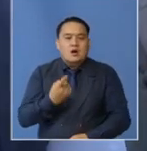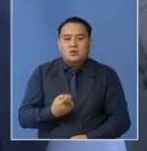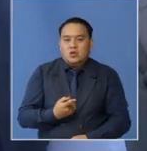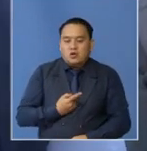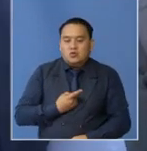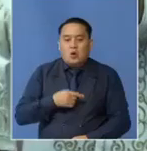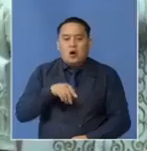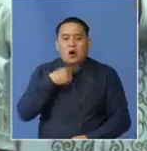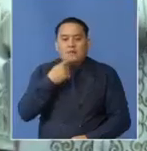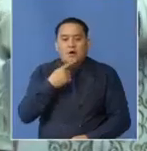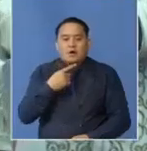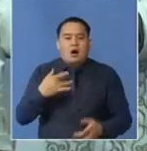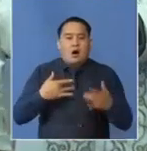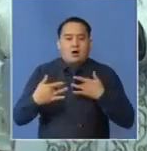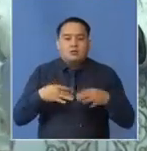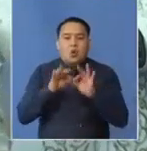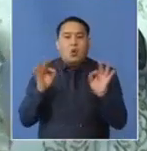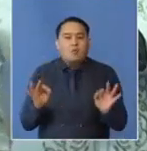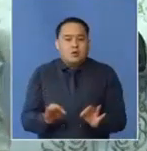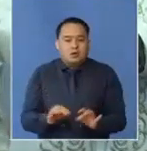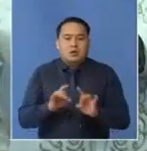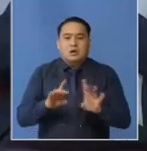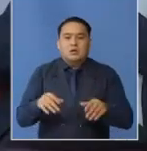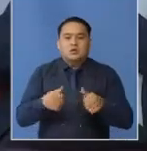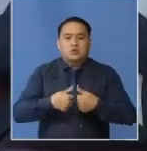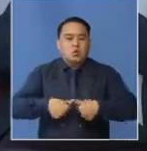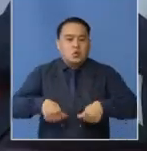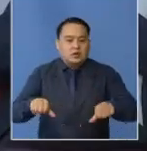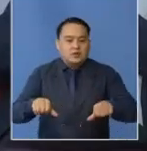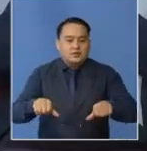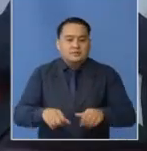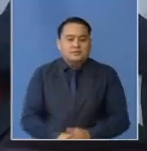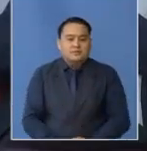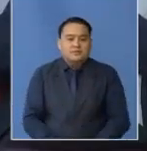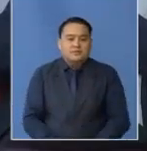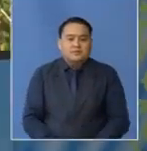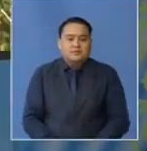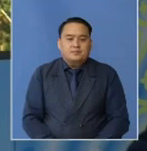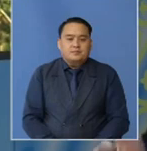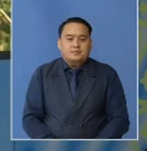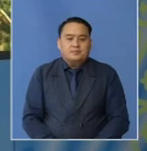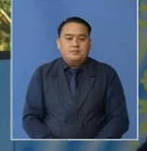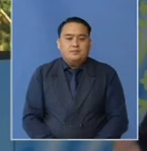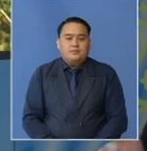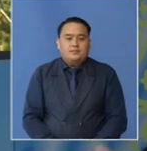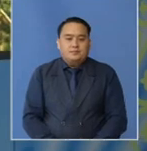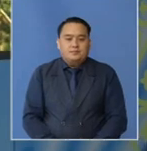мастерству, актерскому и сценическому образу, отметил член жюри Нуртлиу Имангалиулы.